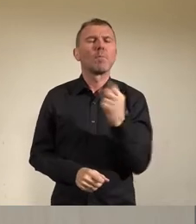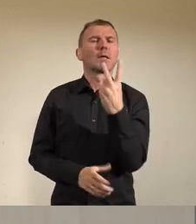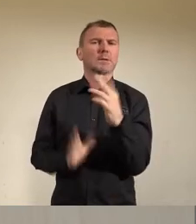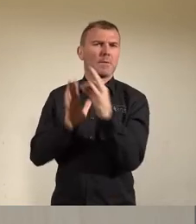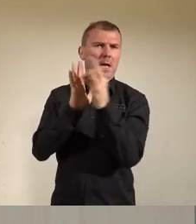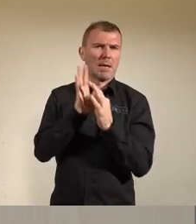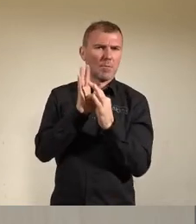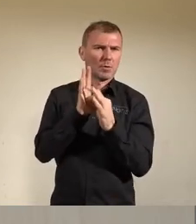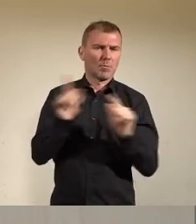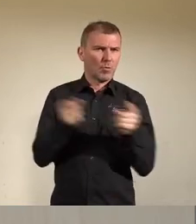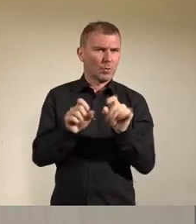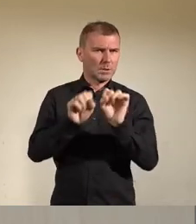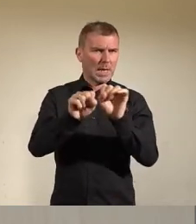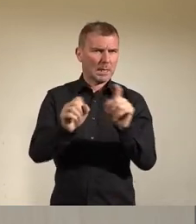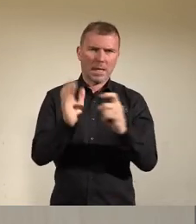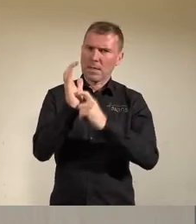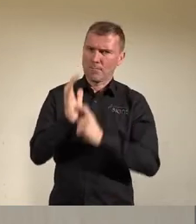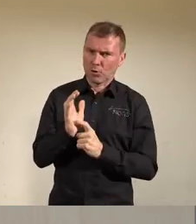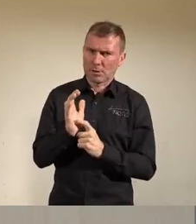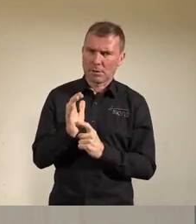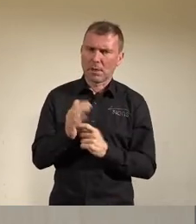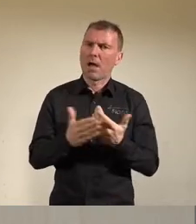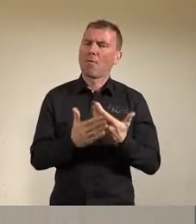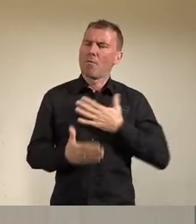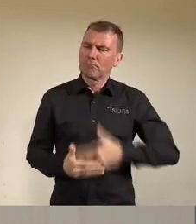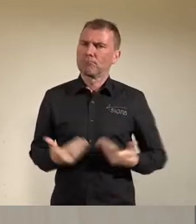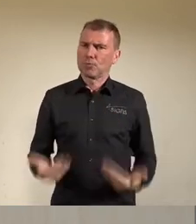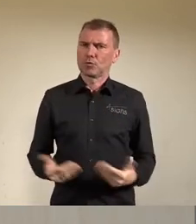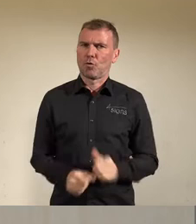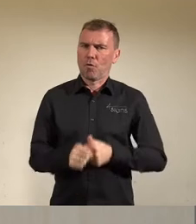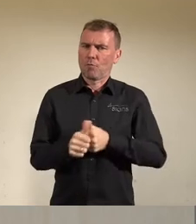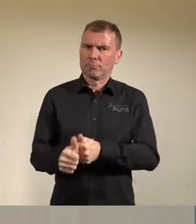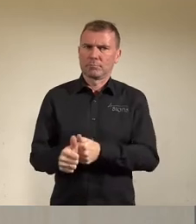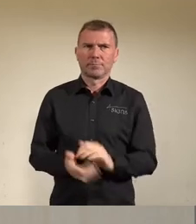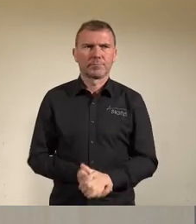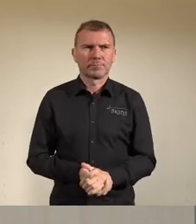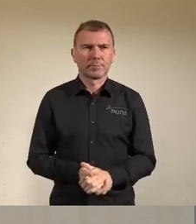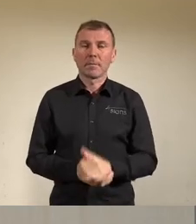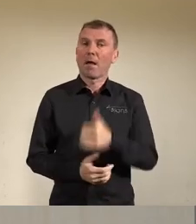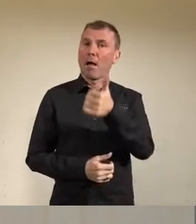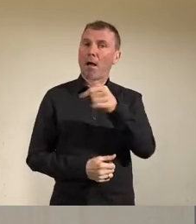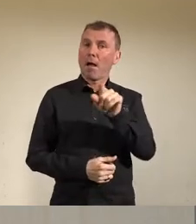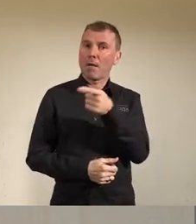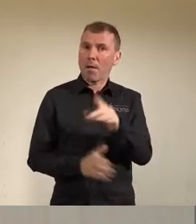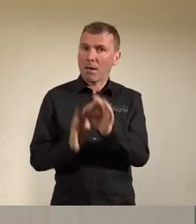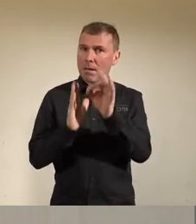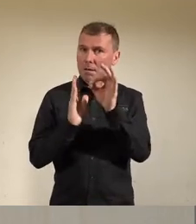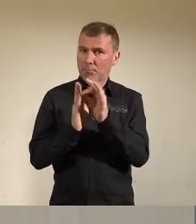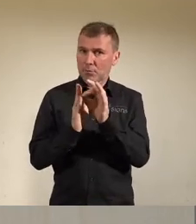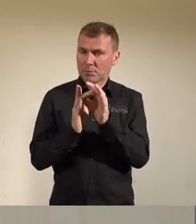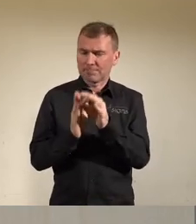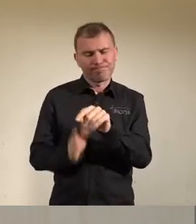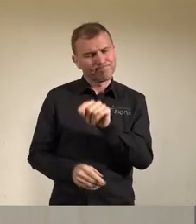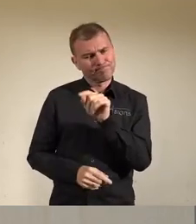exemplarisch erklären und begründen, weswegen wir das machen wollen. Und zwar einmal der Punkt, an dem es um